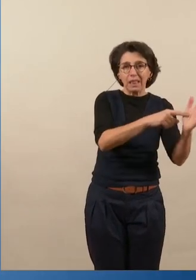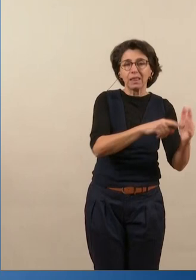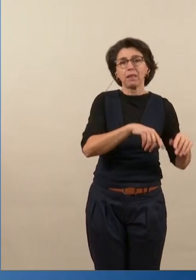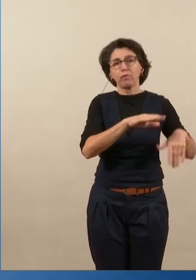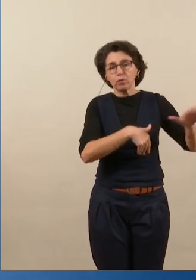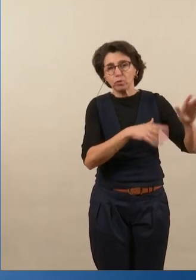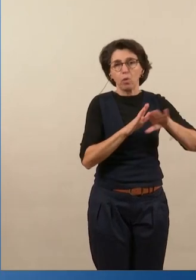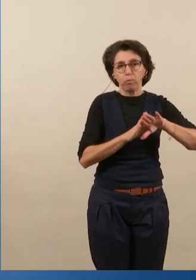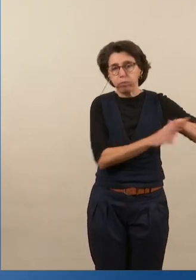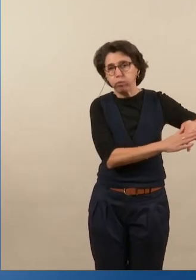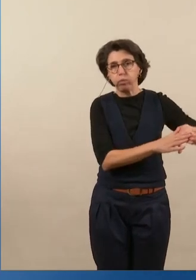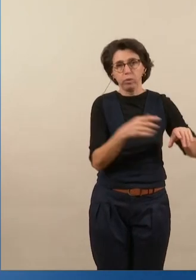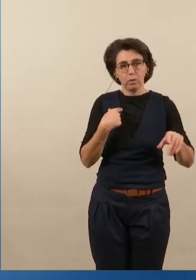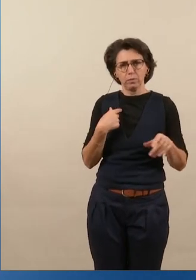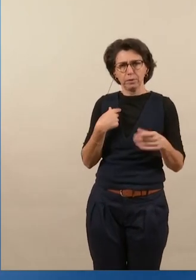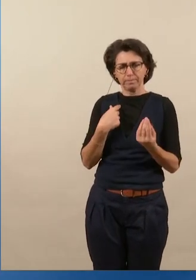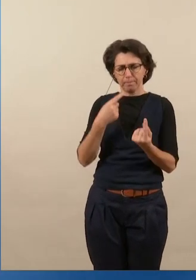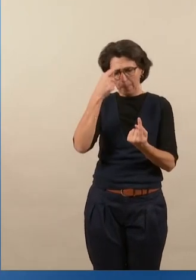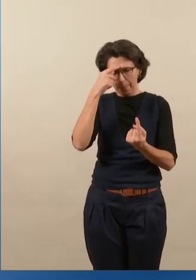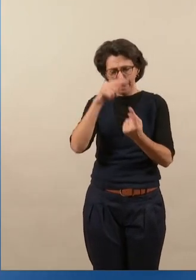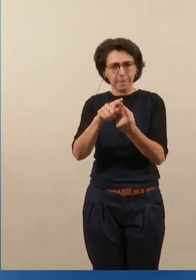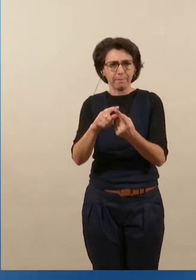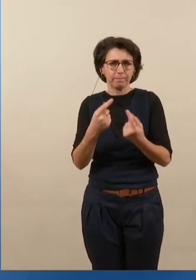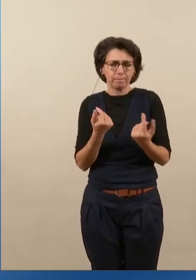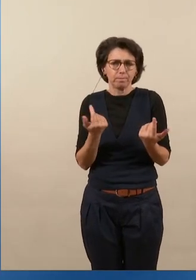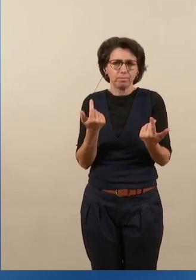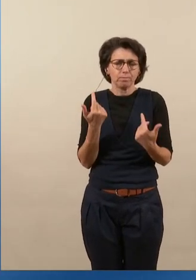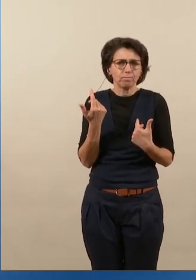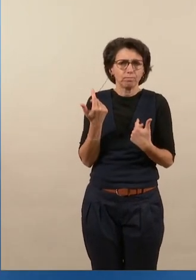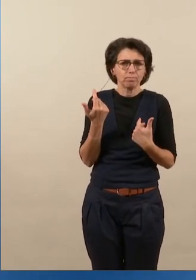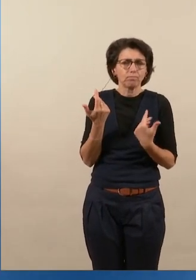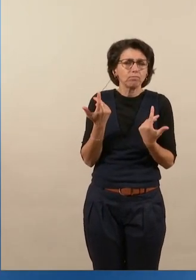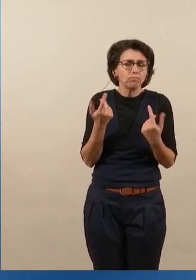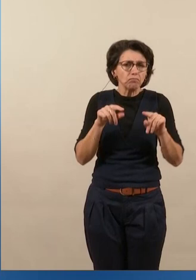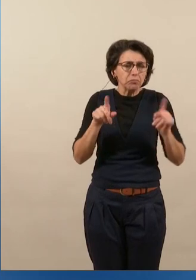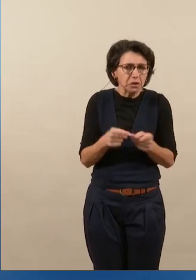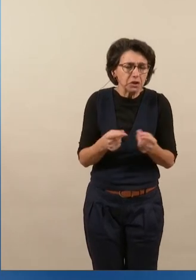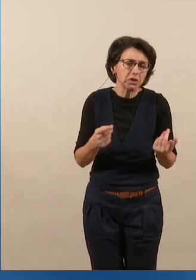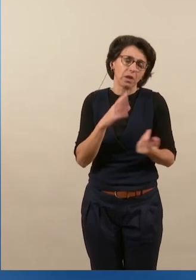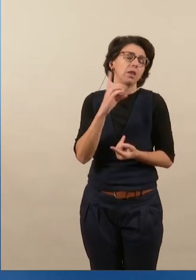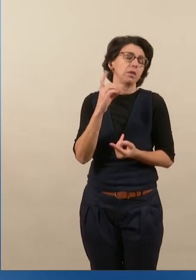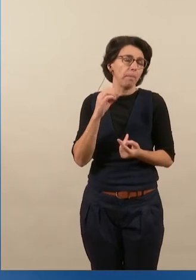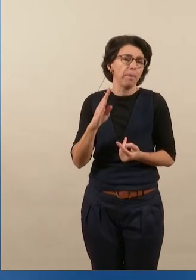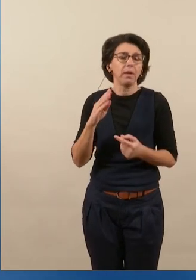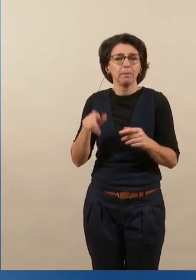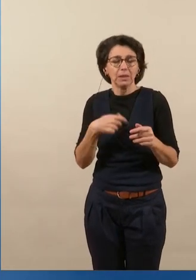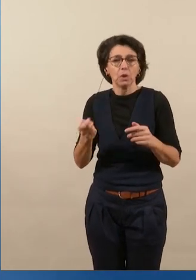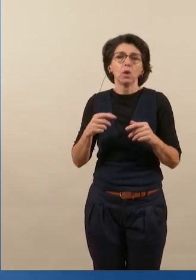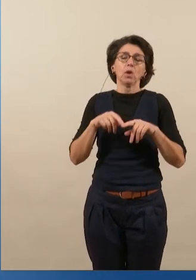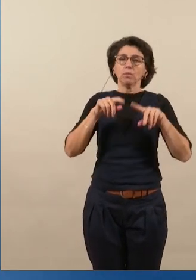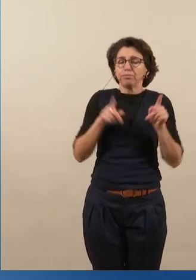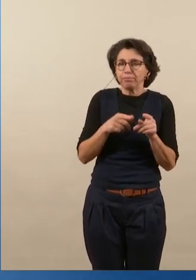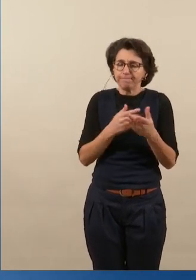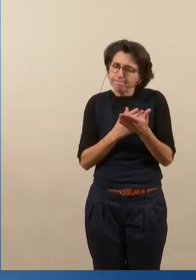relatif au au au débat d'orientation budgétaire et aboutir à une question pour vous monsieur le Maire ouou vous monsieur